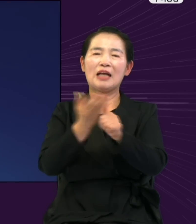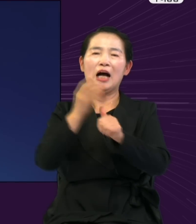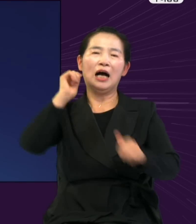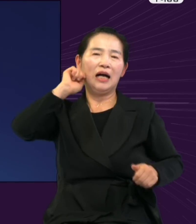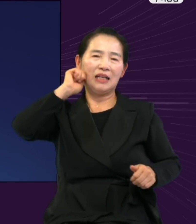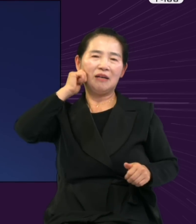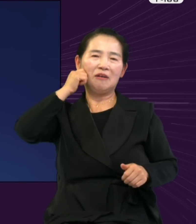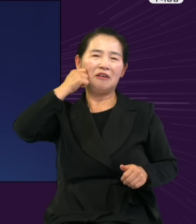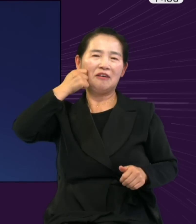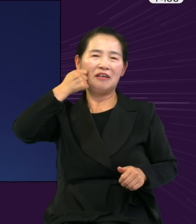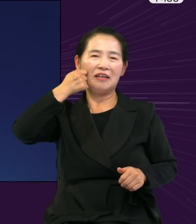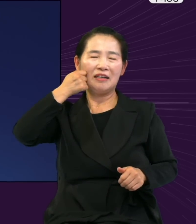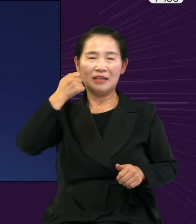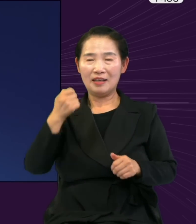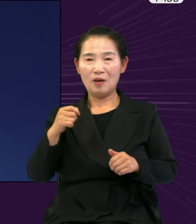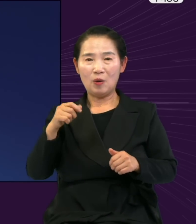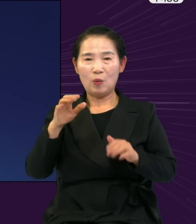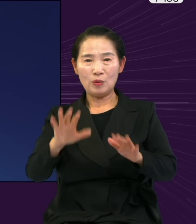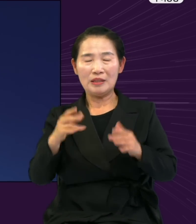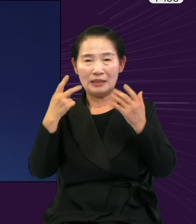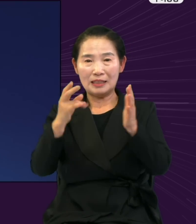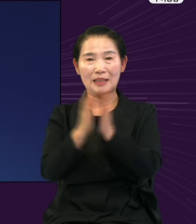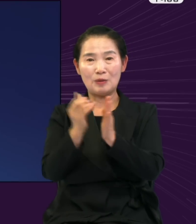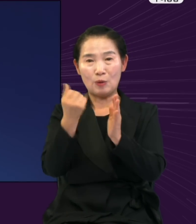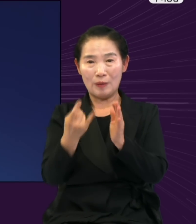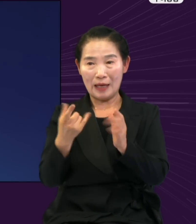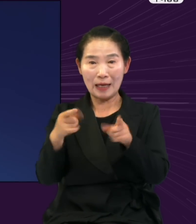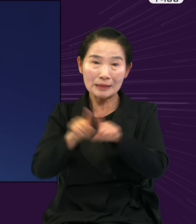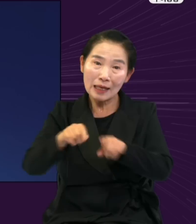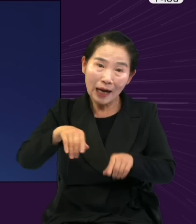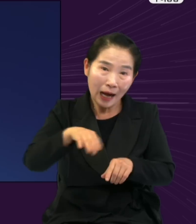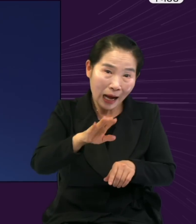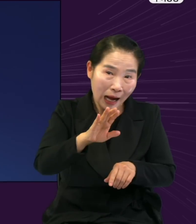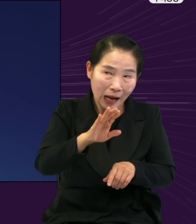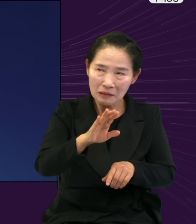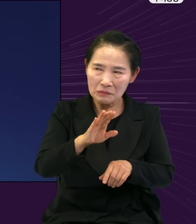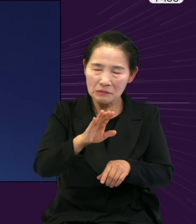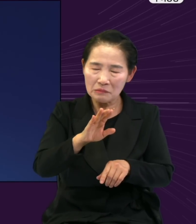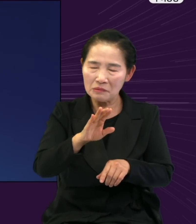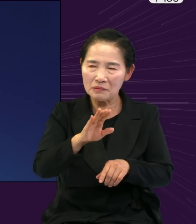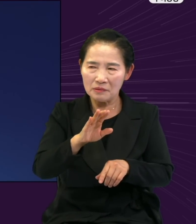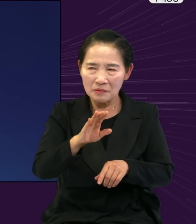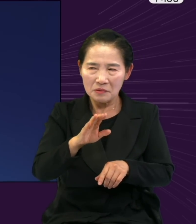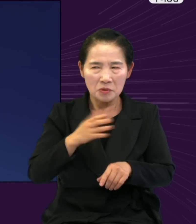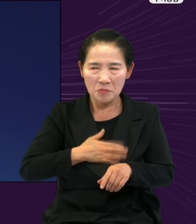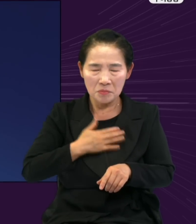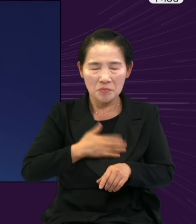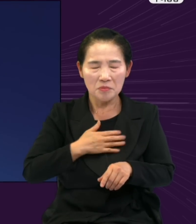여기 같이 갈래? 그랬더니 나는 싫어. 그래 그럼. 그리고 저 혼자 왔어요.